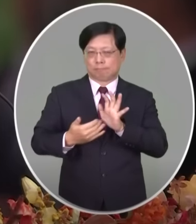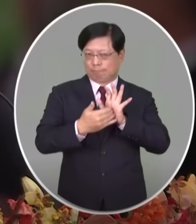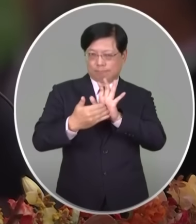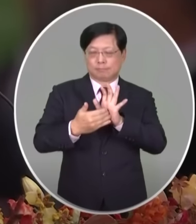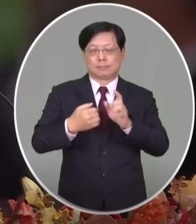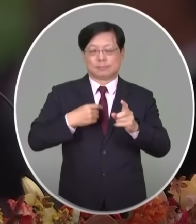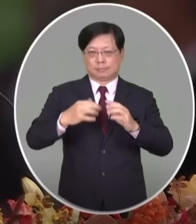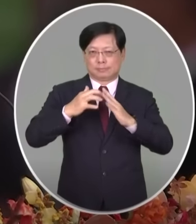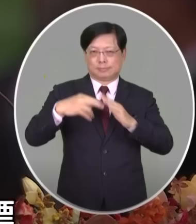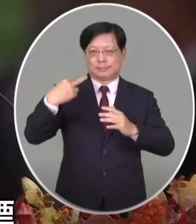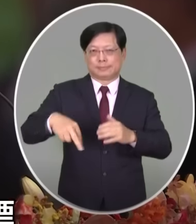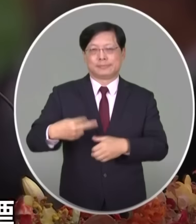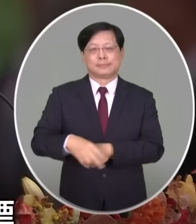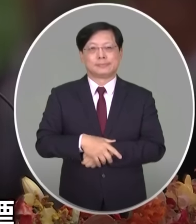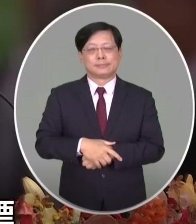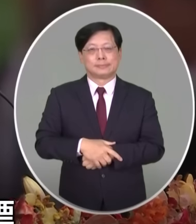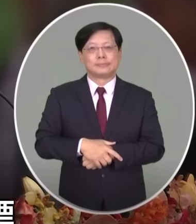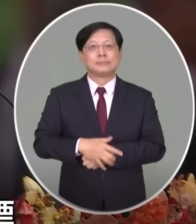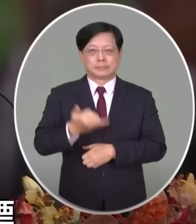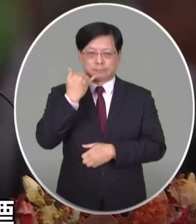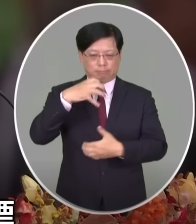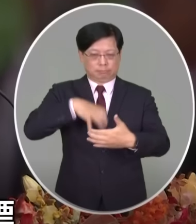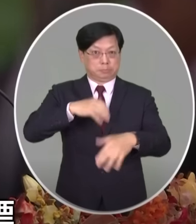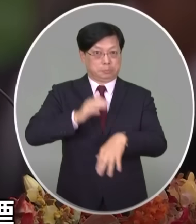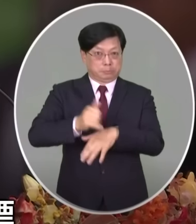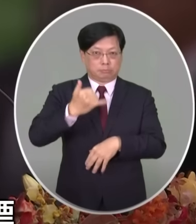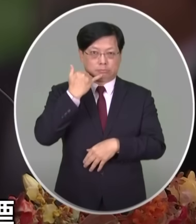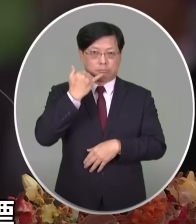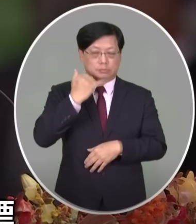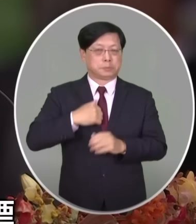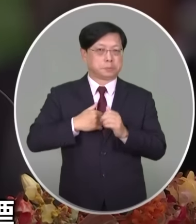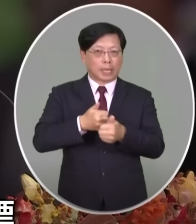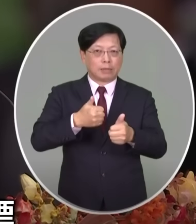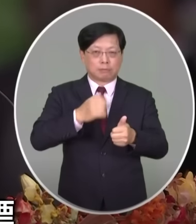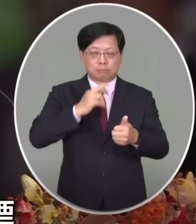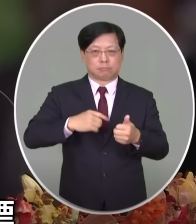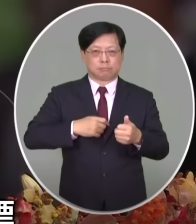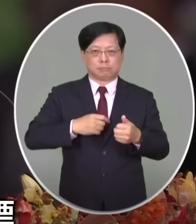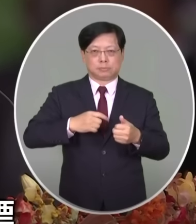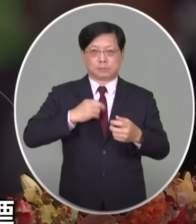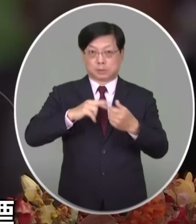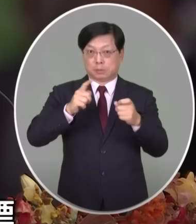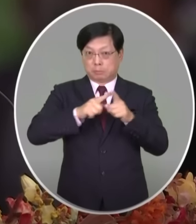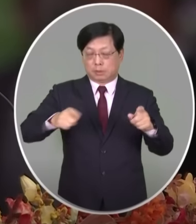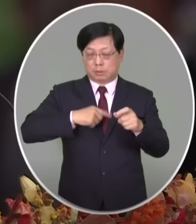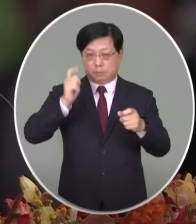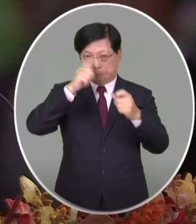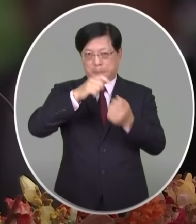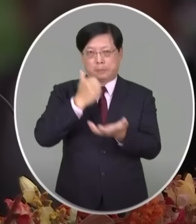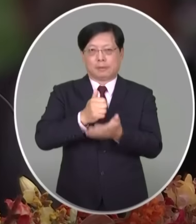战争发生，靠实力达到和平的目标。